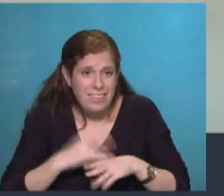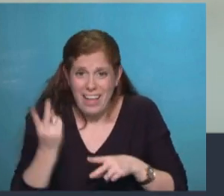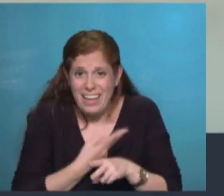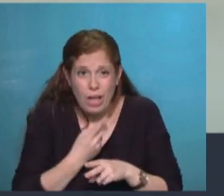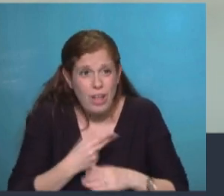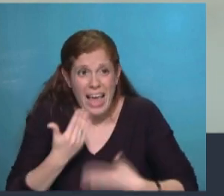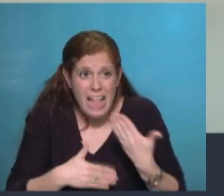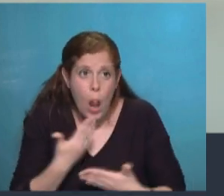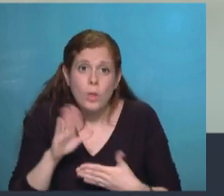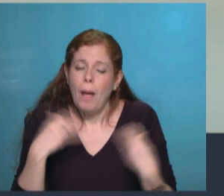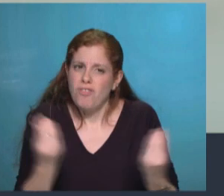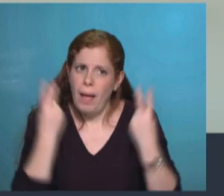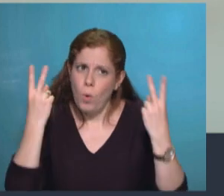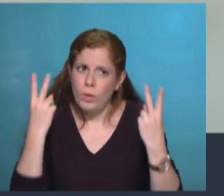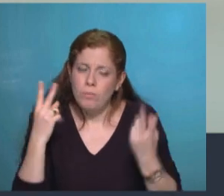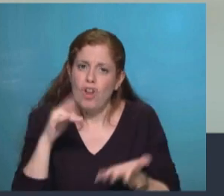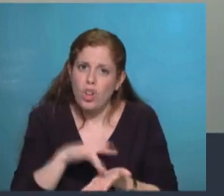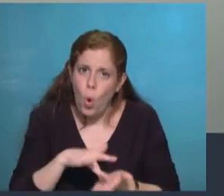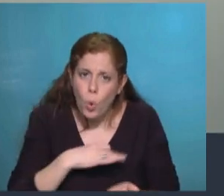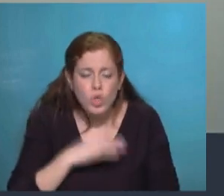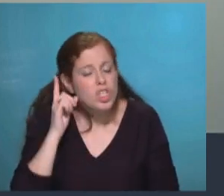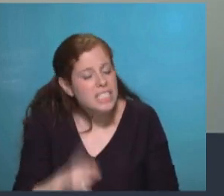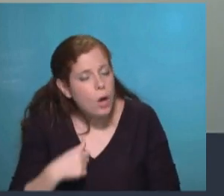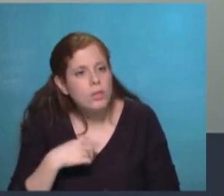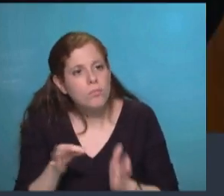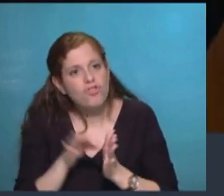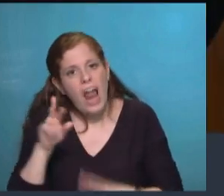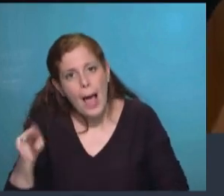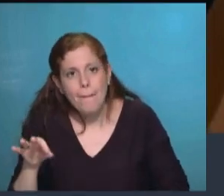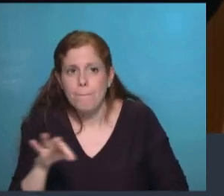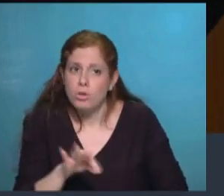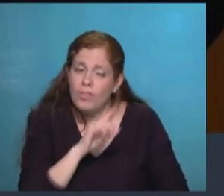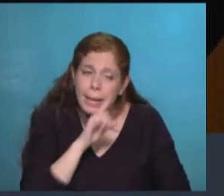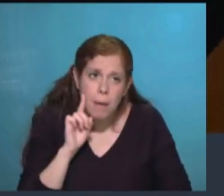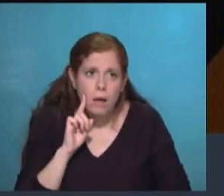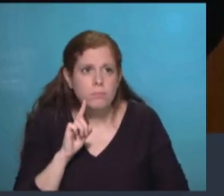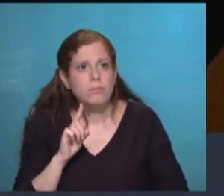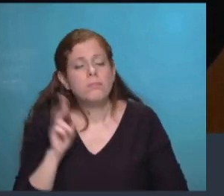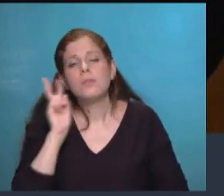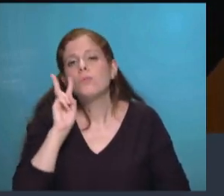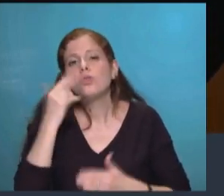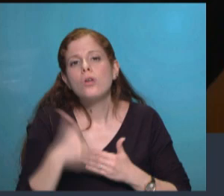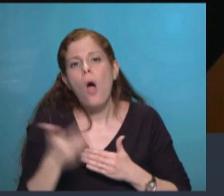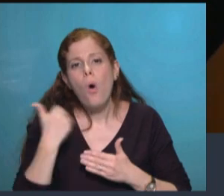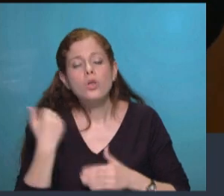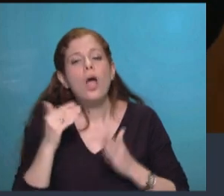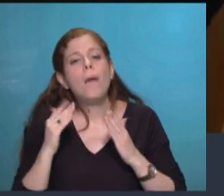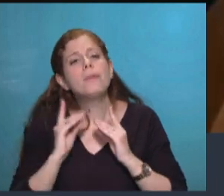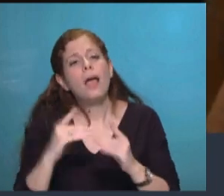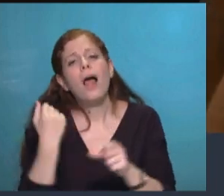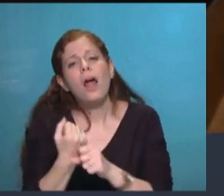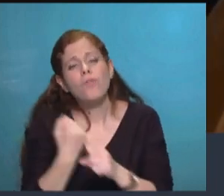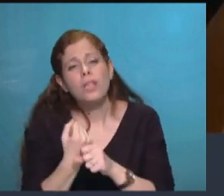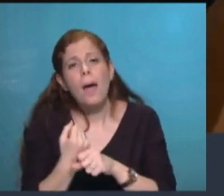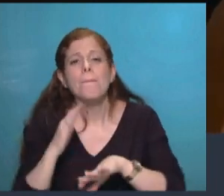בדברים מהותיים יותר, של הנוכחות שלי שצריכה להיות שם בשביל האחים ובשביל אימא. בשישי האחרון, כשהיה בדרך לעבודתו בתפקיד רגיש